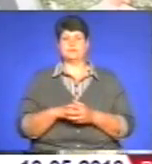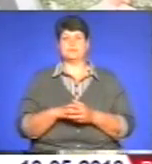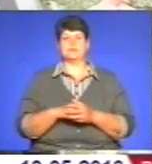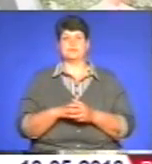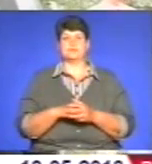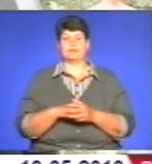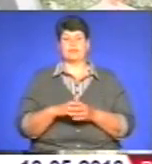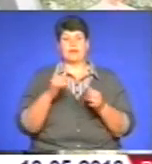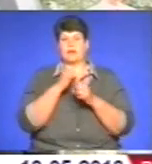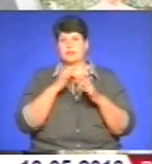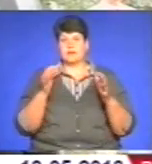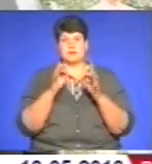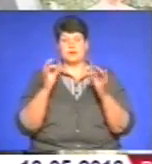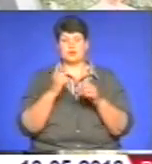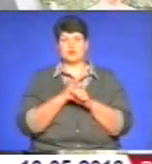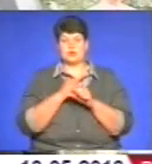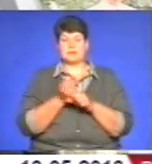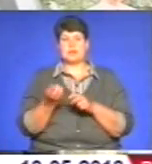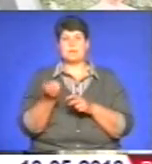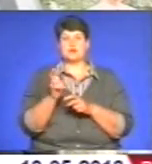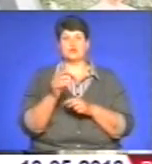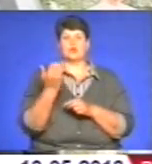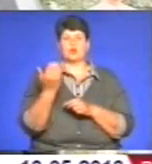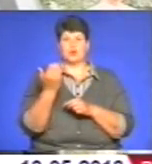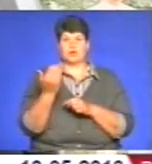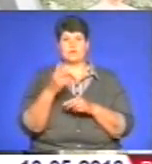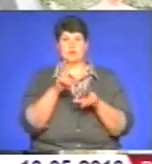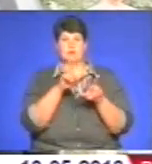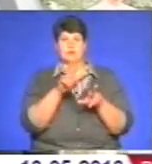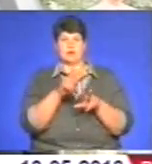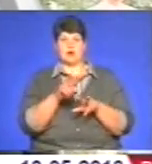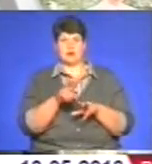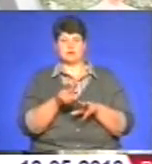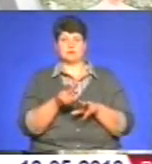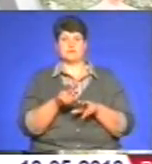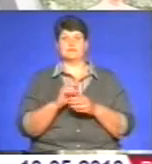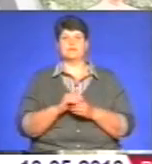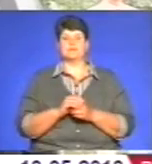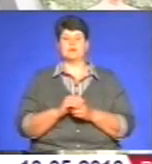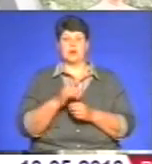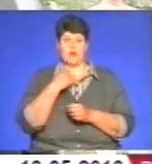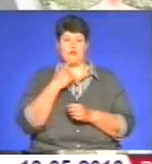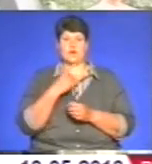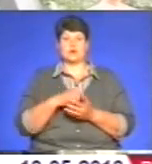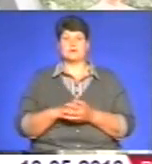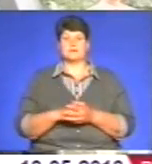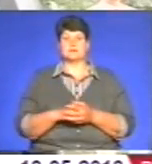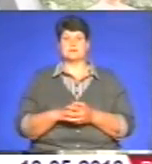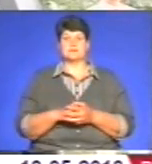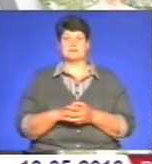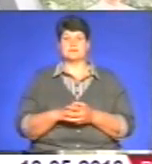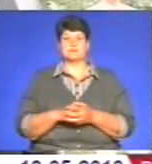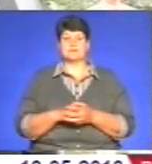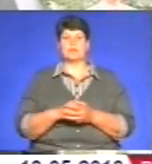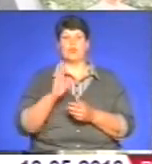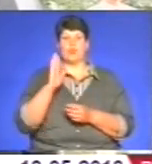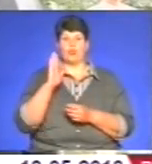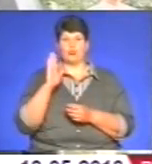Ну, не міг нічого робити, я прийшов до нього, він обглядів, подивився і каже,